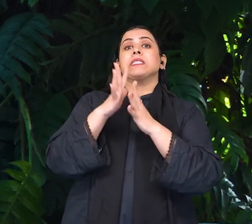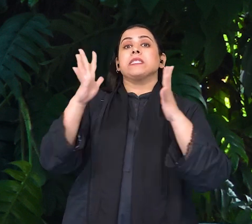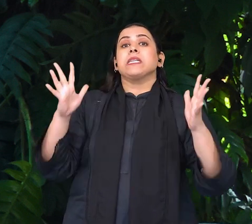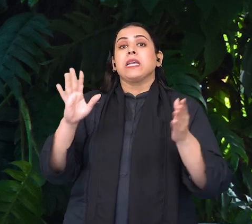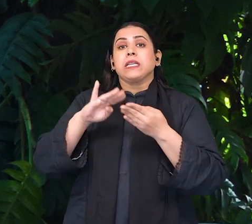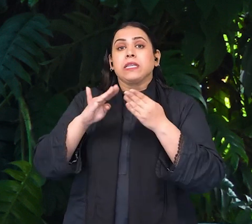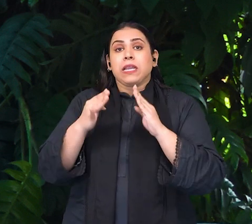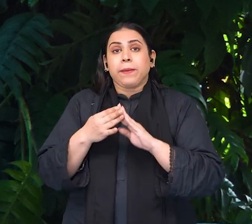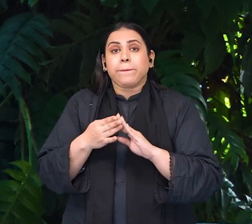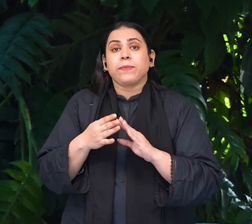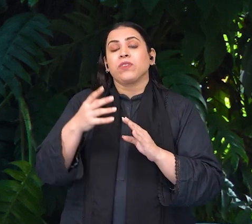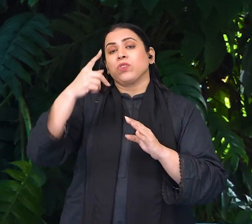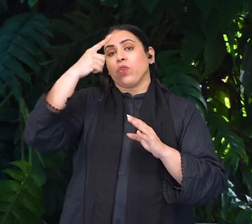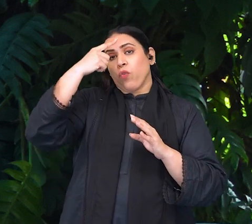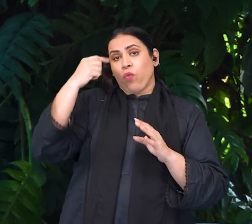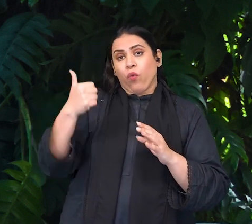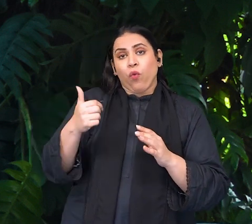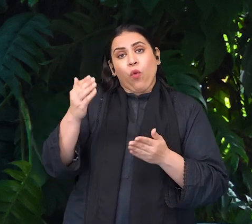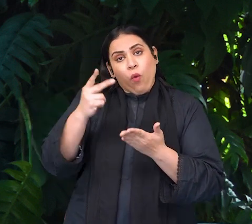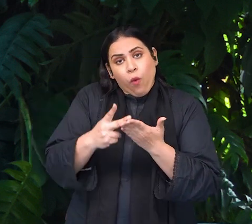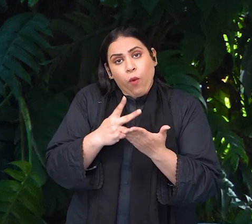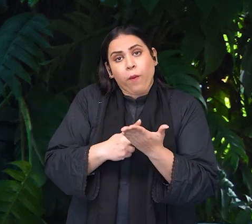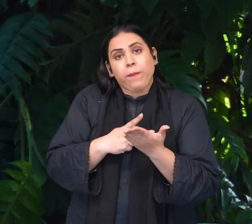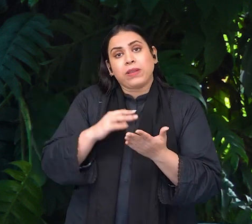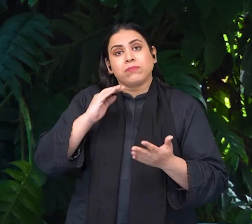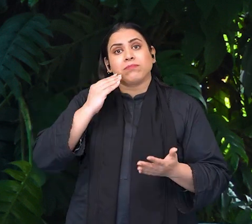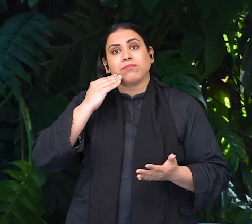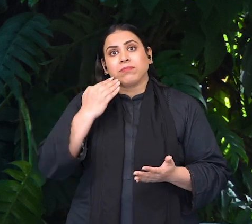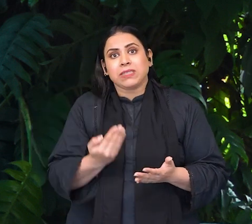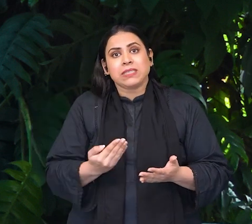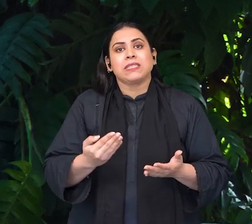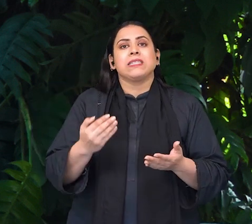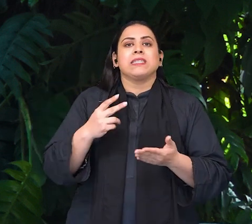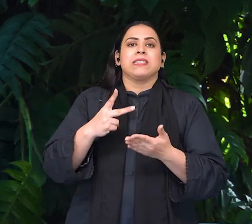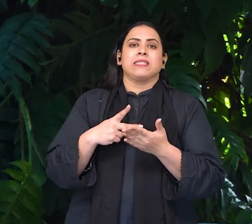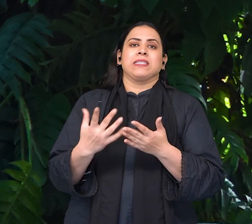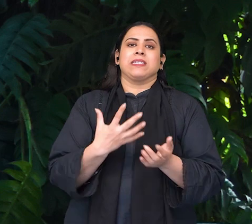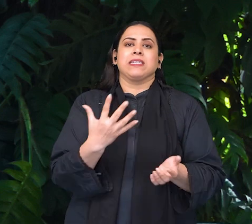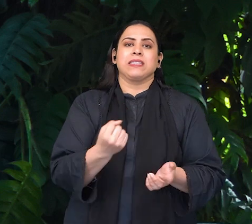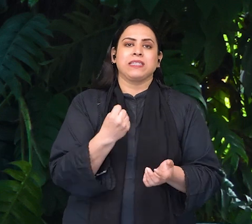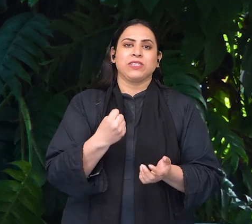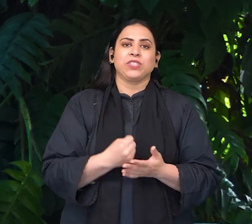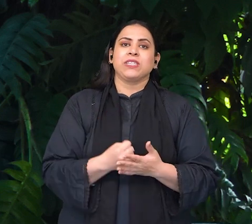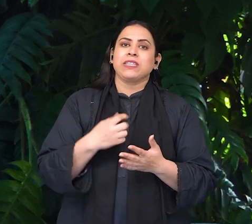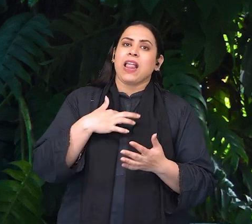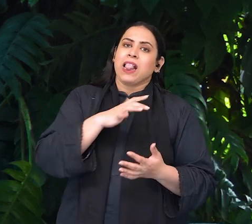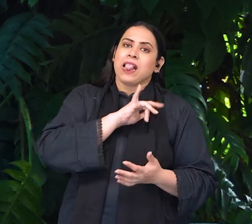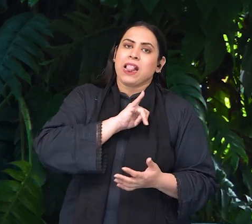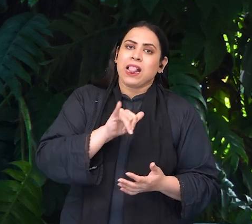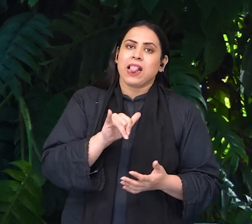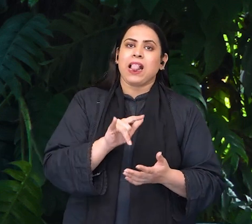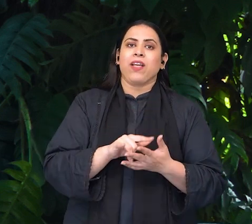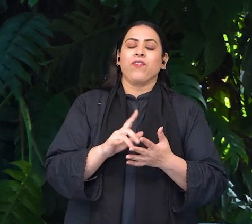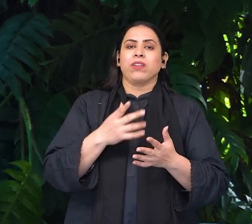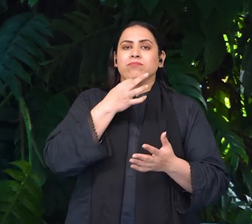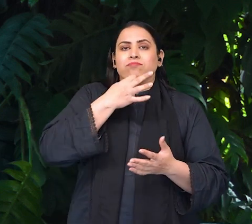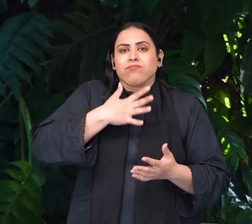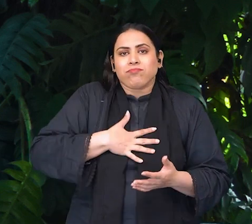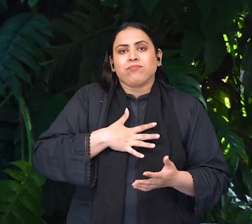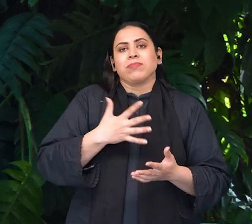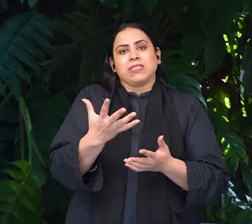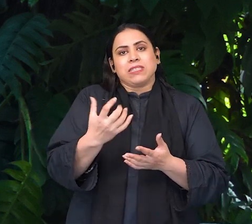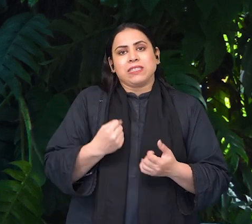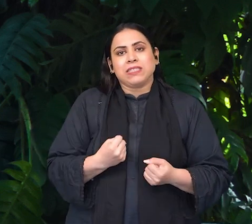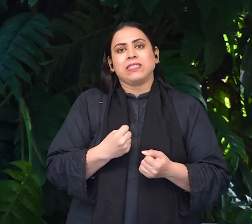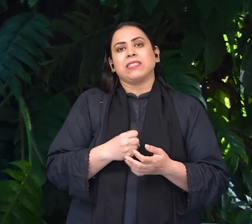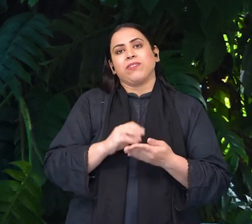majority communities, I find myself very fortunate to be a part of this amazing initiative. The amount of love and admiration and